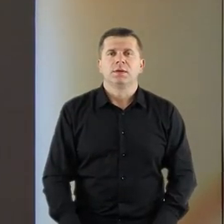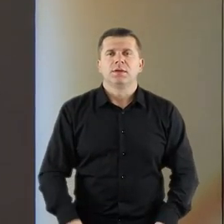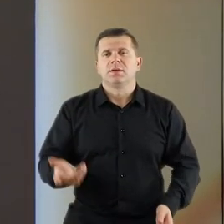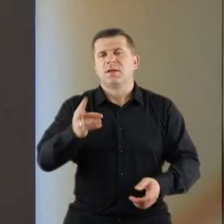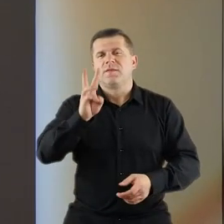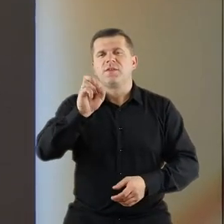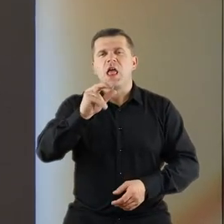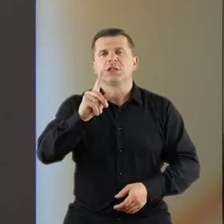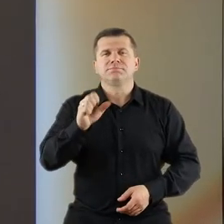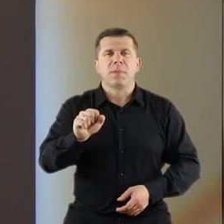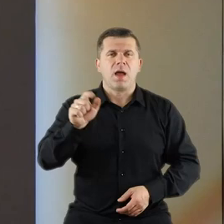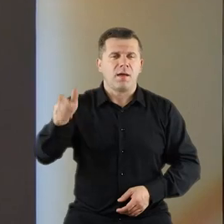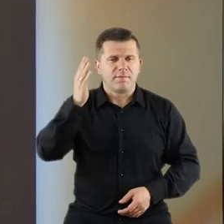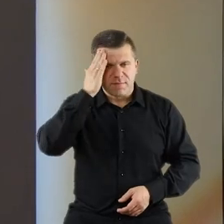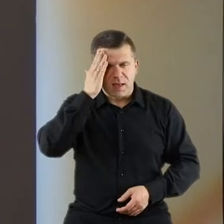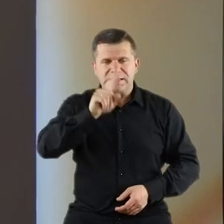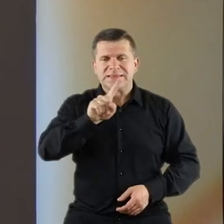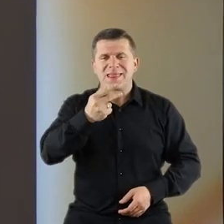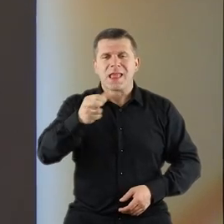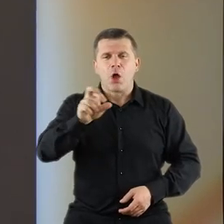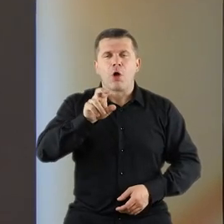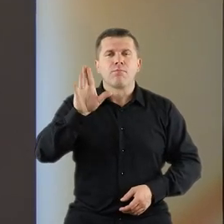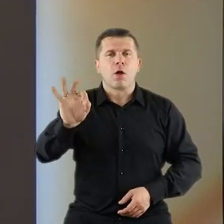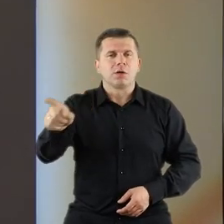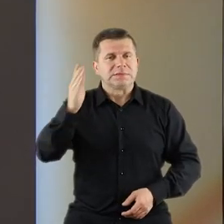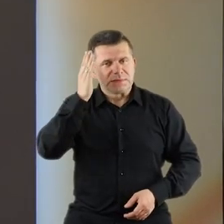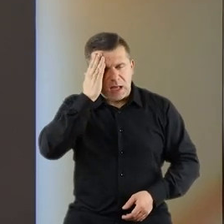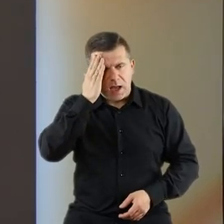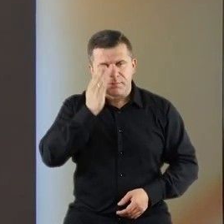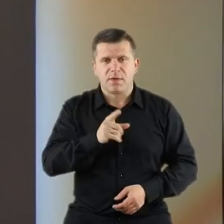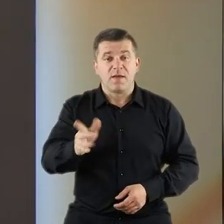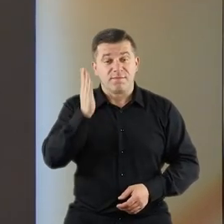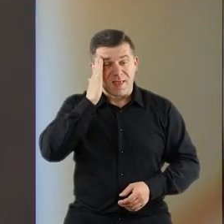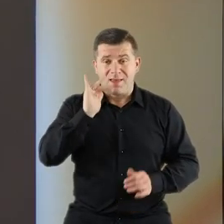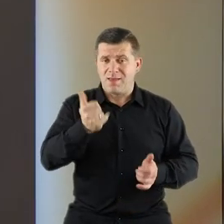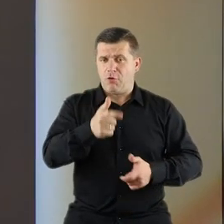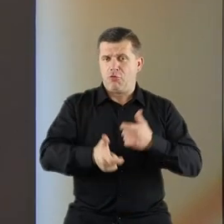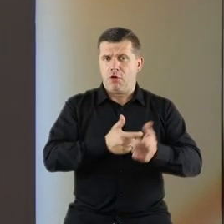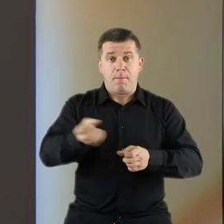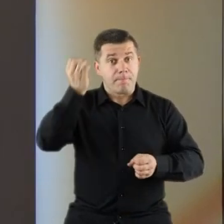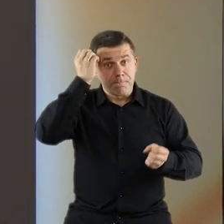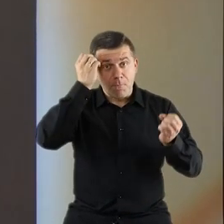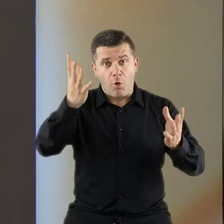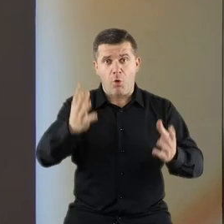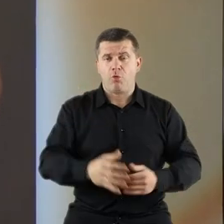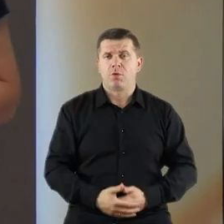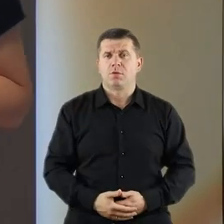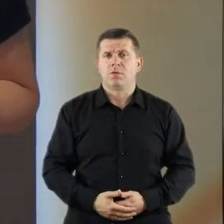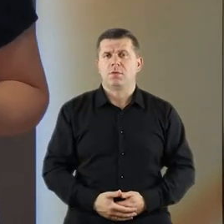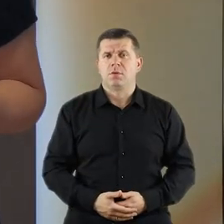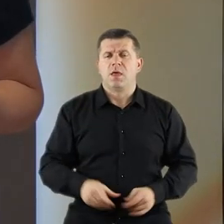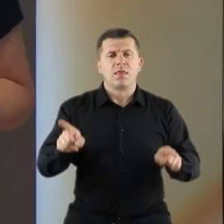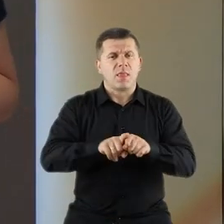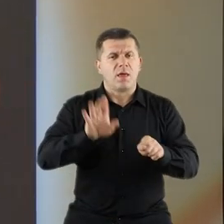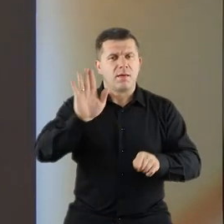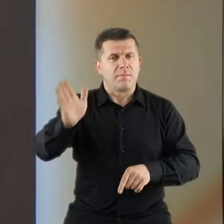więc wiedźmy bo wiedzą znachorzy bo znają i wiedzą jak to robić mądre bo